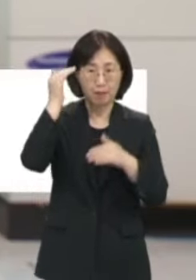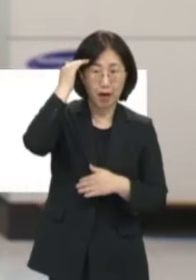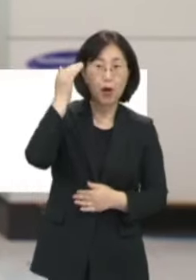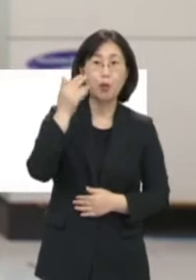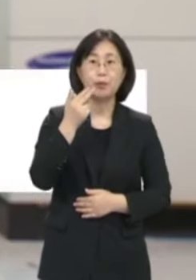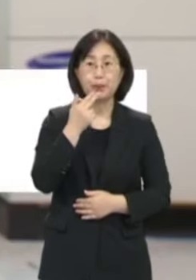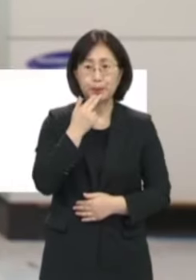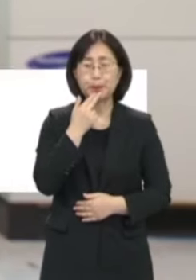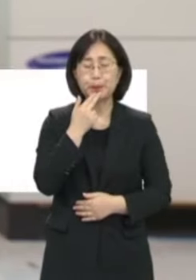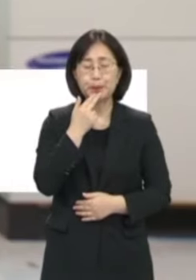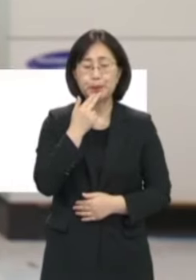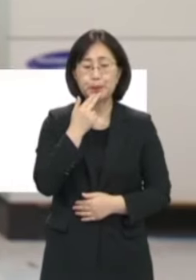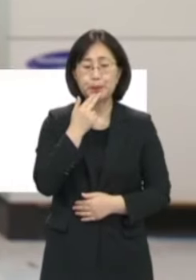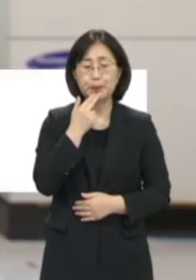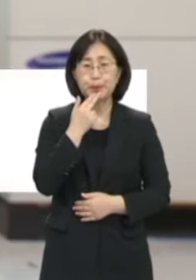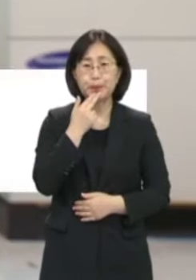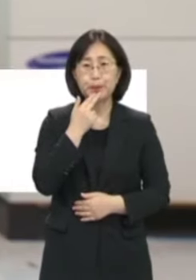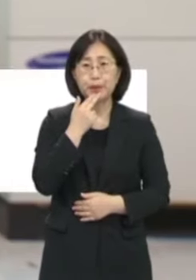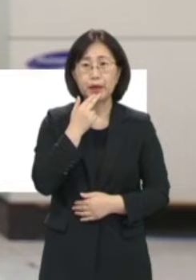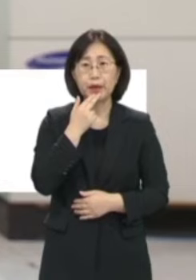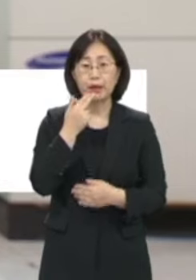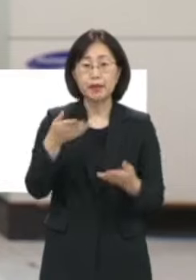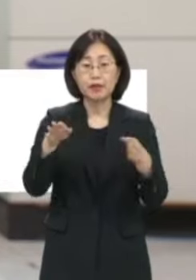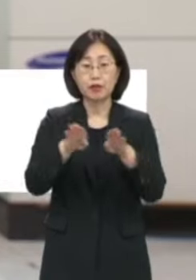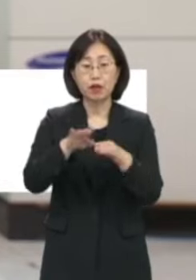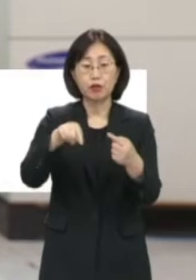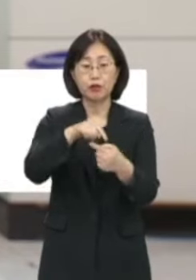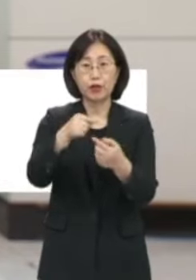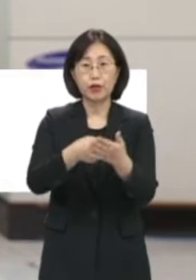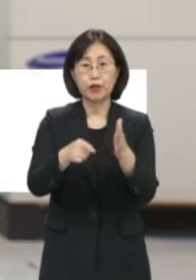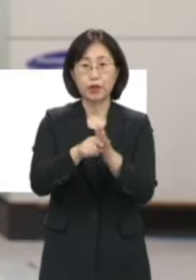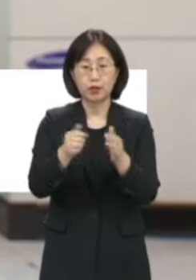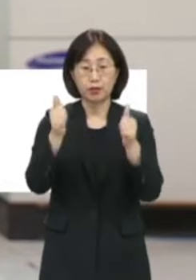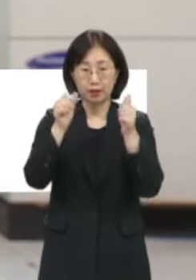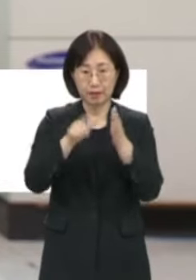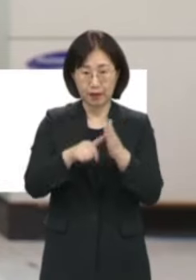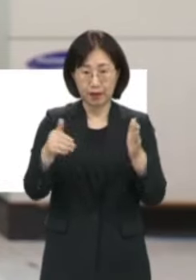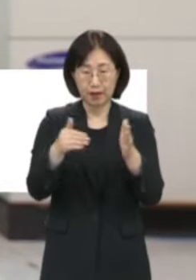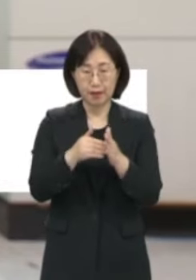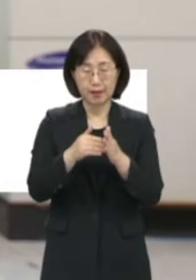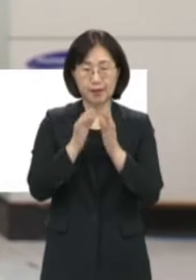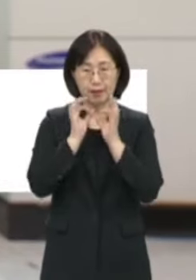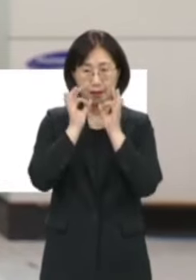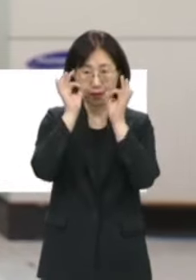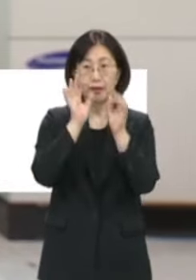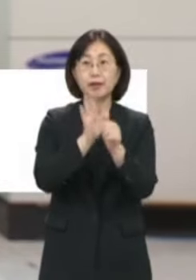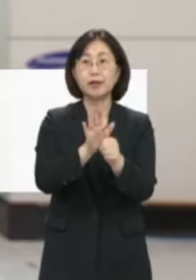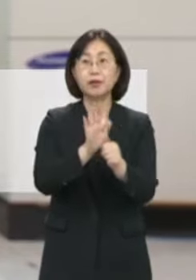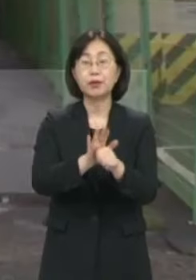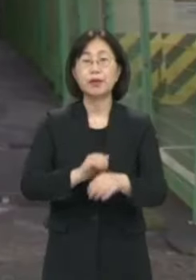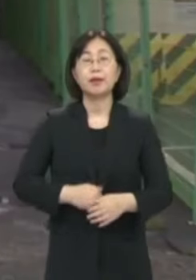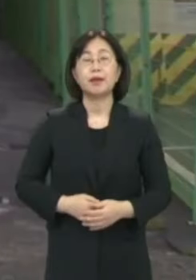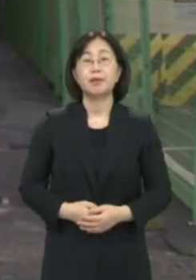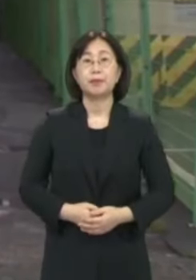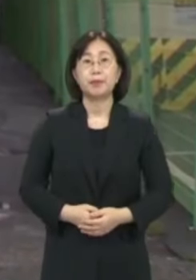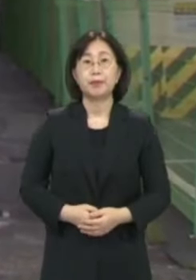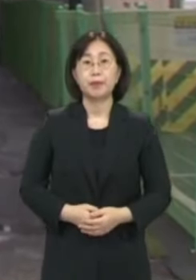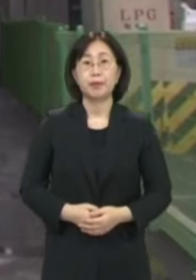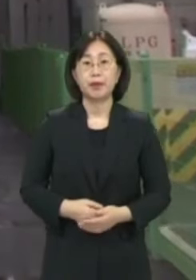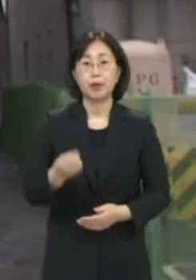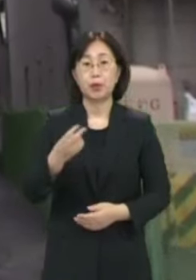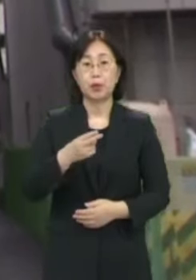없도록 정상적인 시설 운영을 위해서 졸업할 때까지는 최선을 다할 생각입니다.